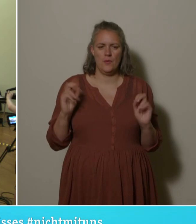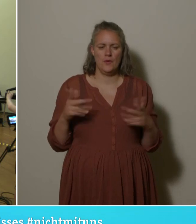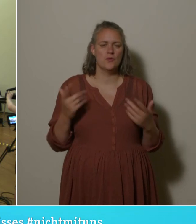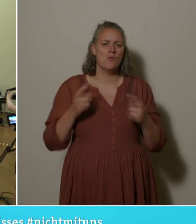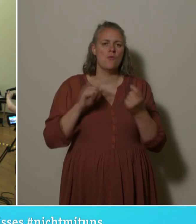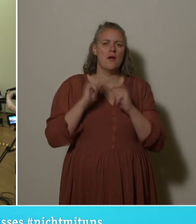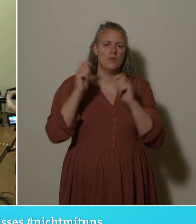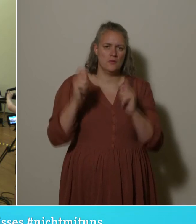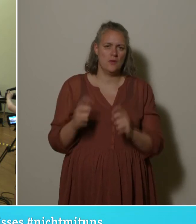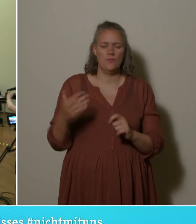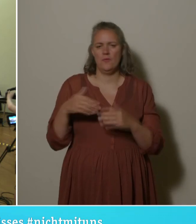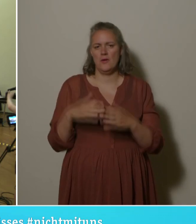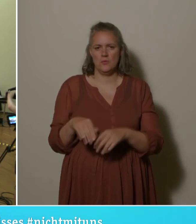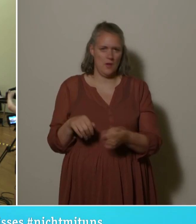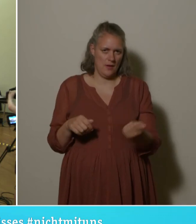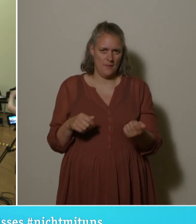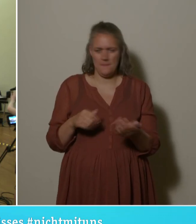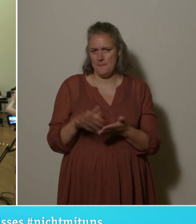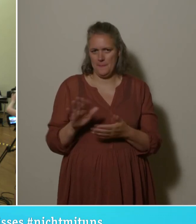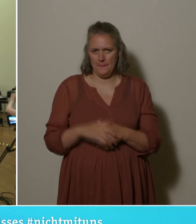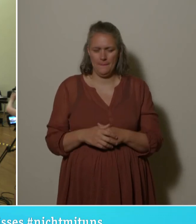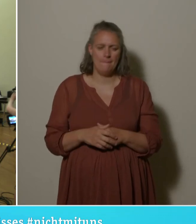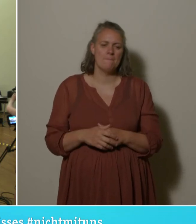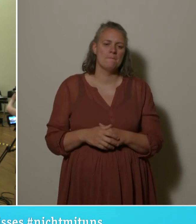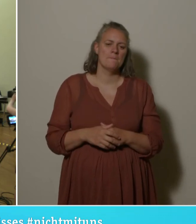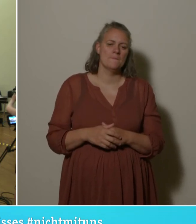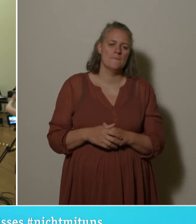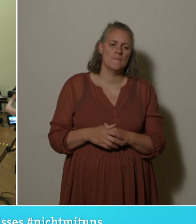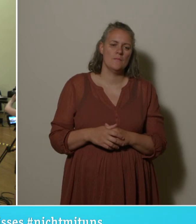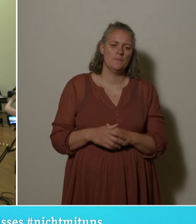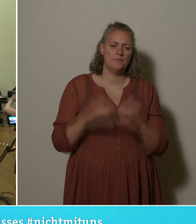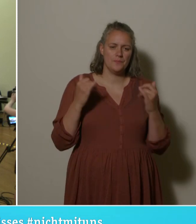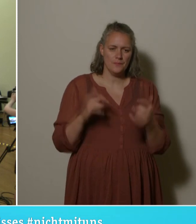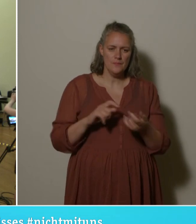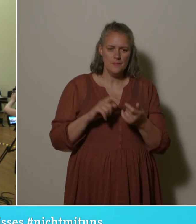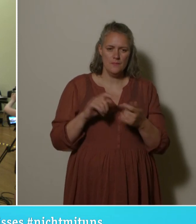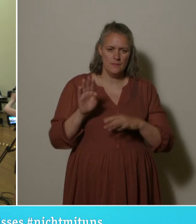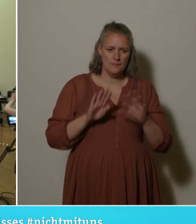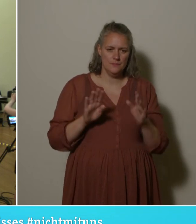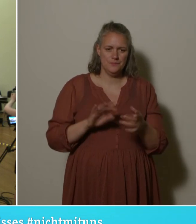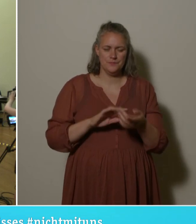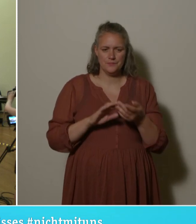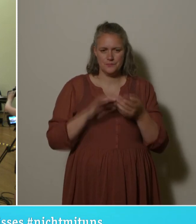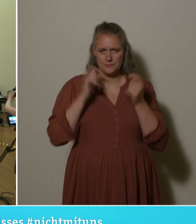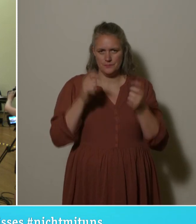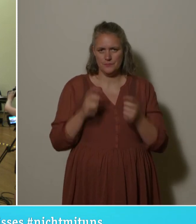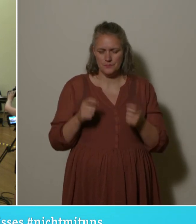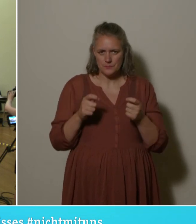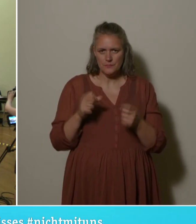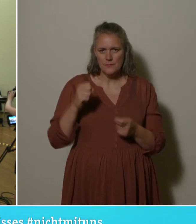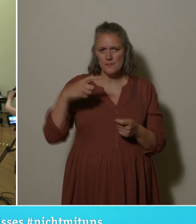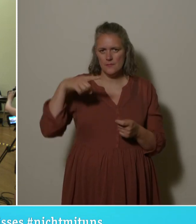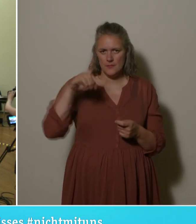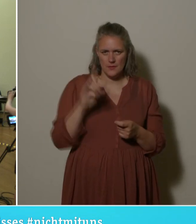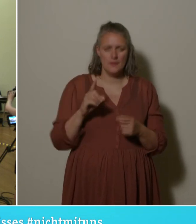dieser Änderungsantrag der Fraktion Die Linke mehrheitlich abgelehnt. Und jetzt kommen wir zur Abstimmung über den Antrag der Fraktion SPD